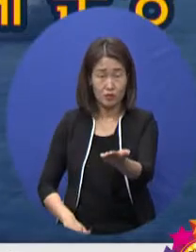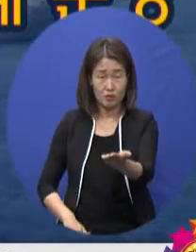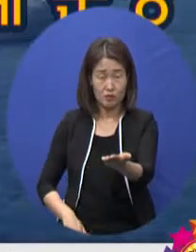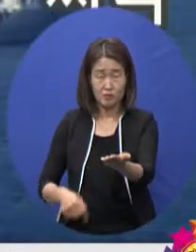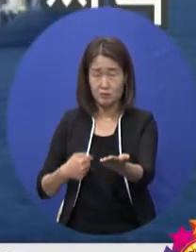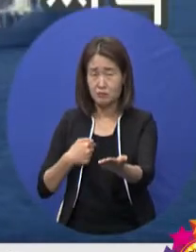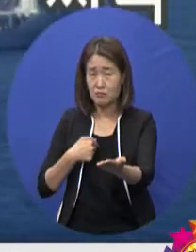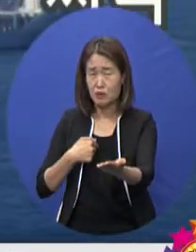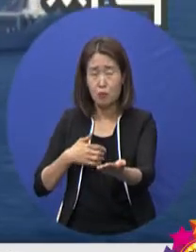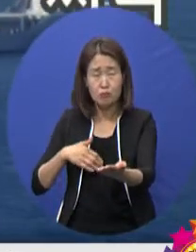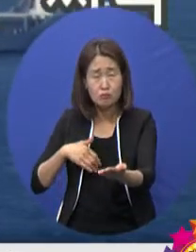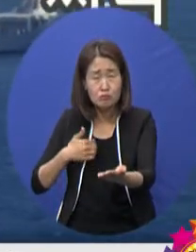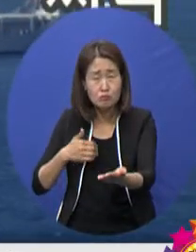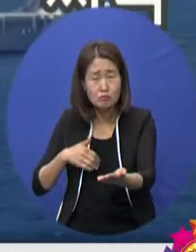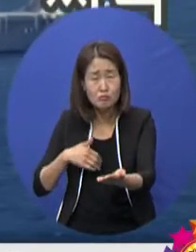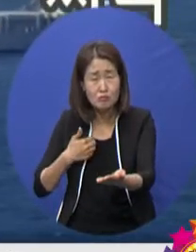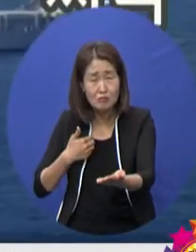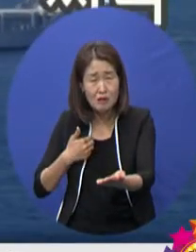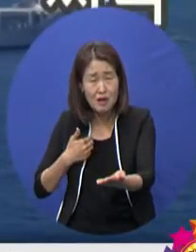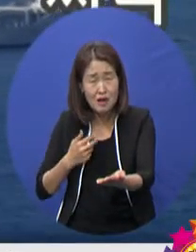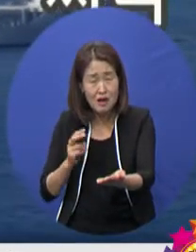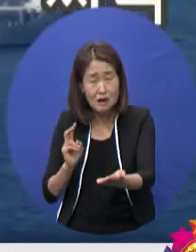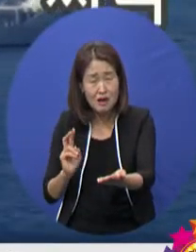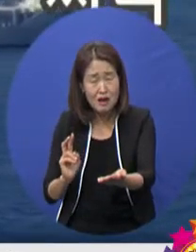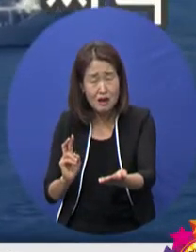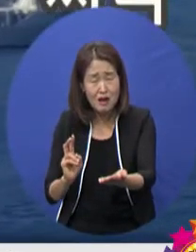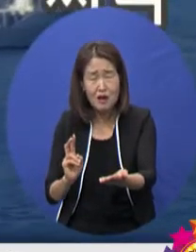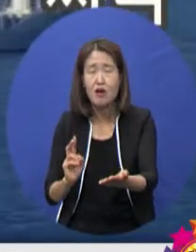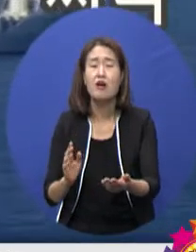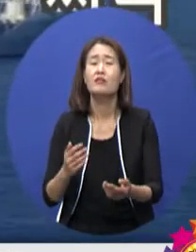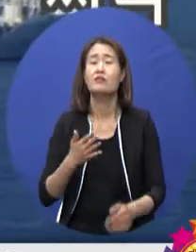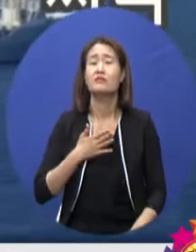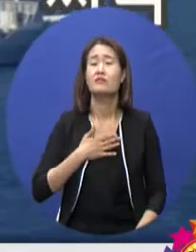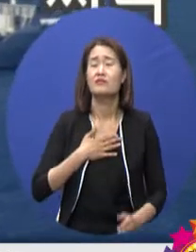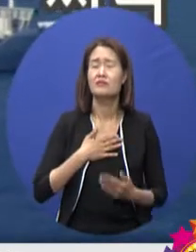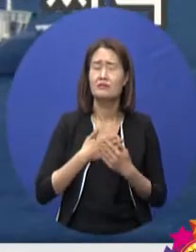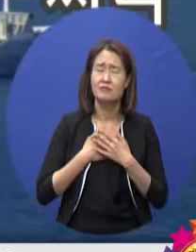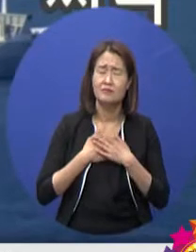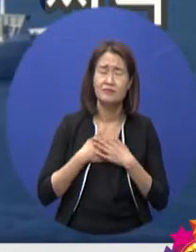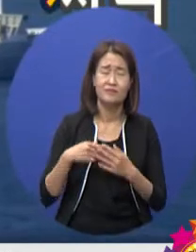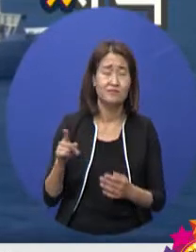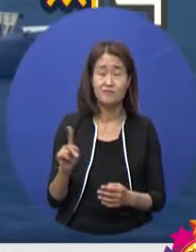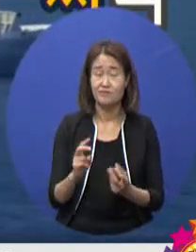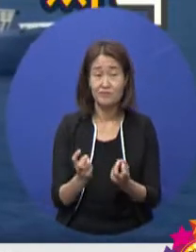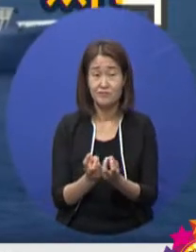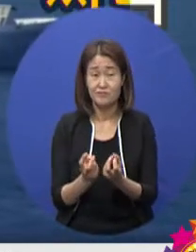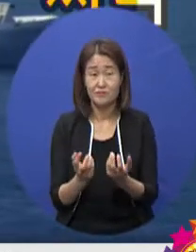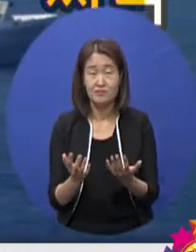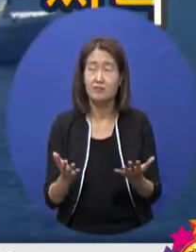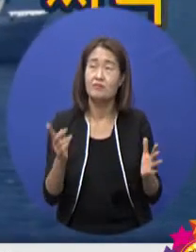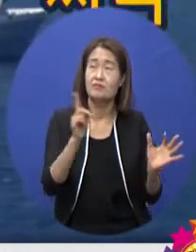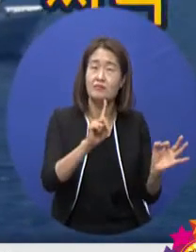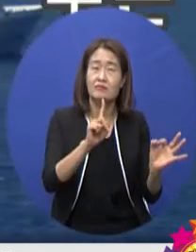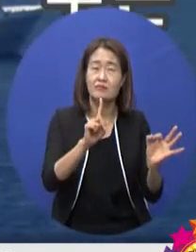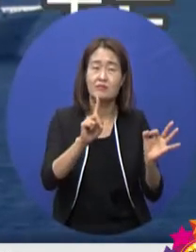순정 너마저 몰라주면 나는 난 어쩌나